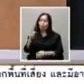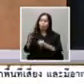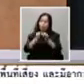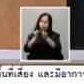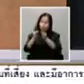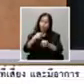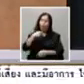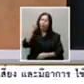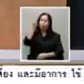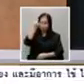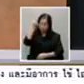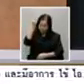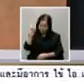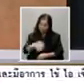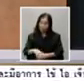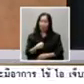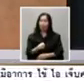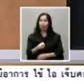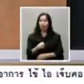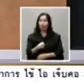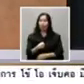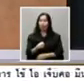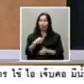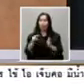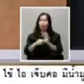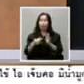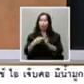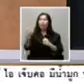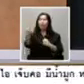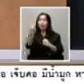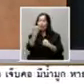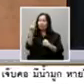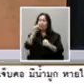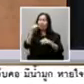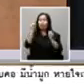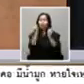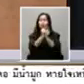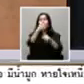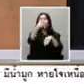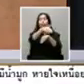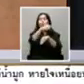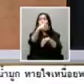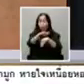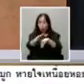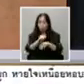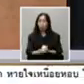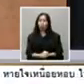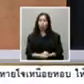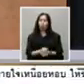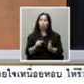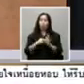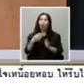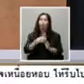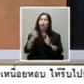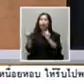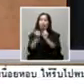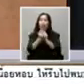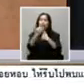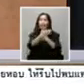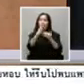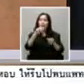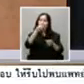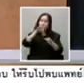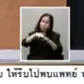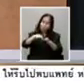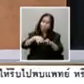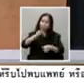ายเมื่อกี้ผมเข้าใจแล้วว่าท่านนัดผมเจอกันข้างนอกนี่ท่านอยากจะไปเจอผมที่ห้องไปกินกา